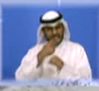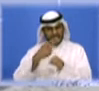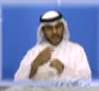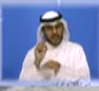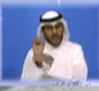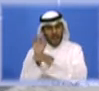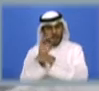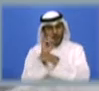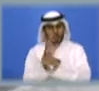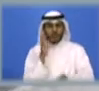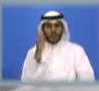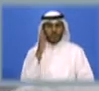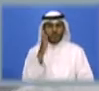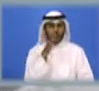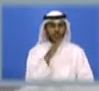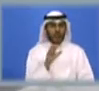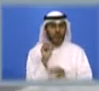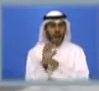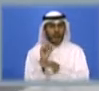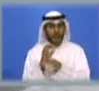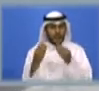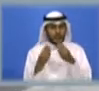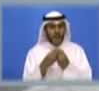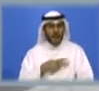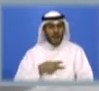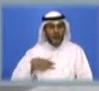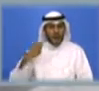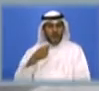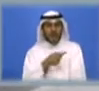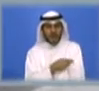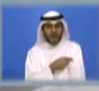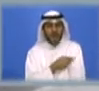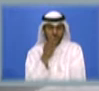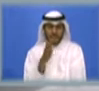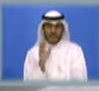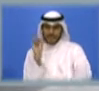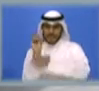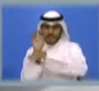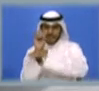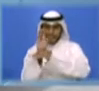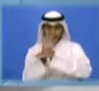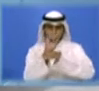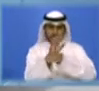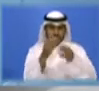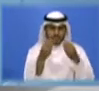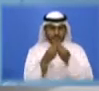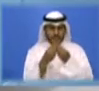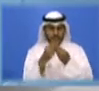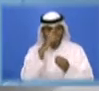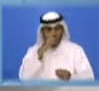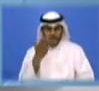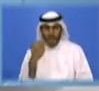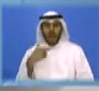من خلال برامجها الوطنية، فقد أطلقت وزارة الصحة من خلال برنامجها الوطني للكشف المبكر